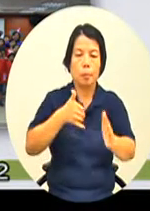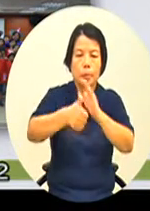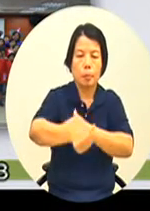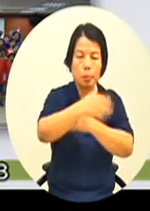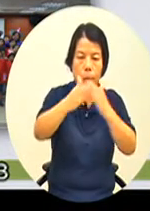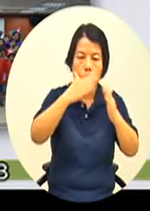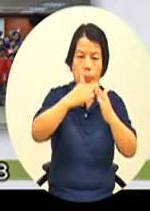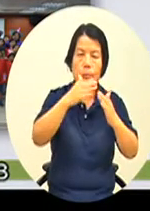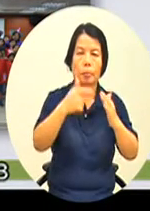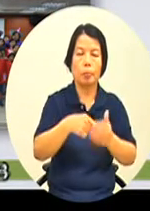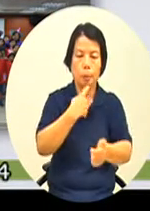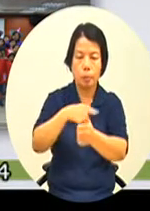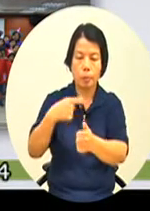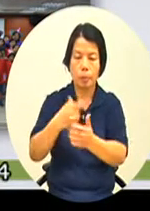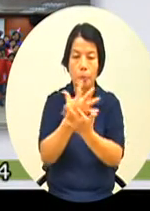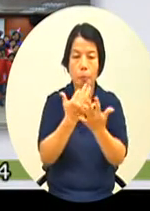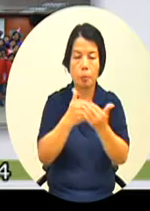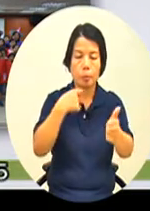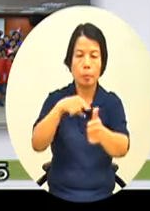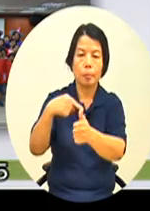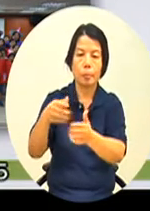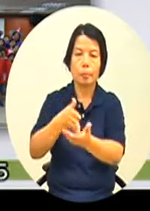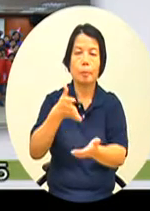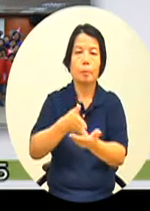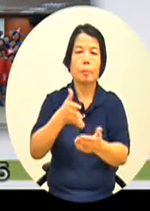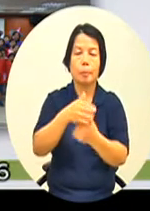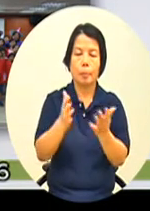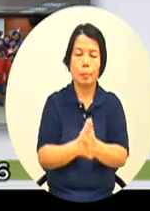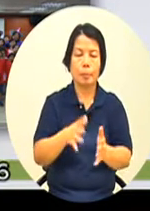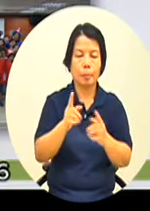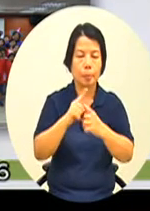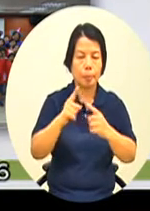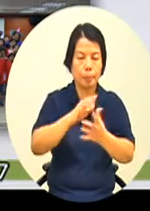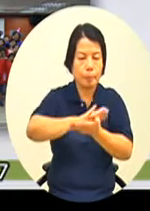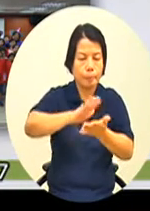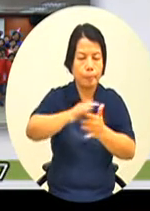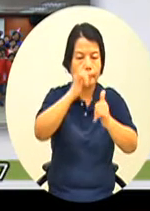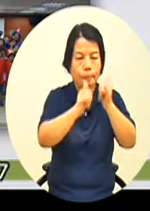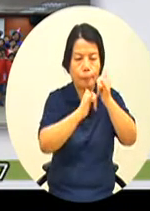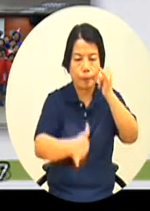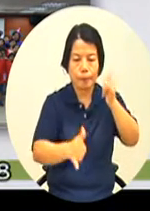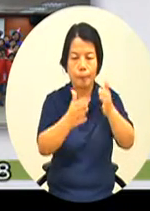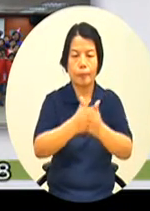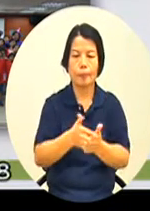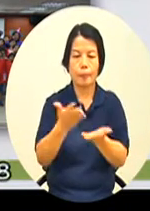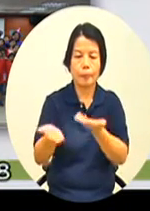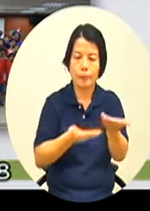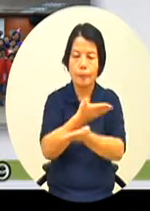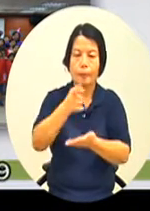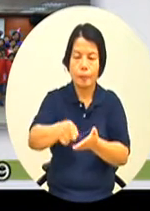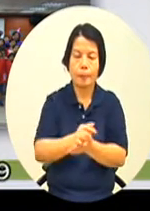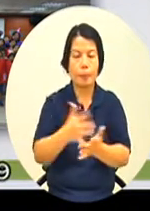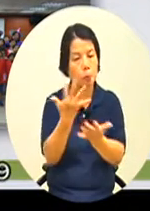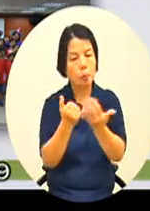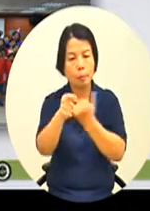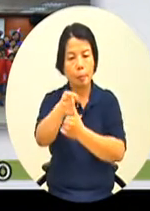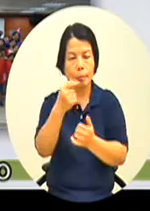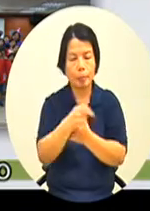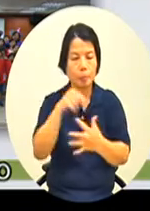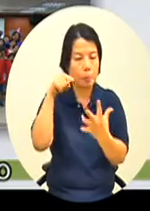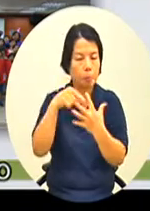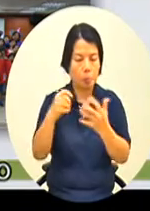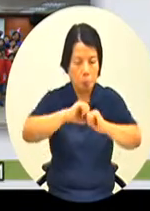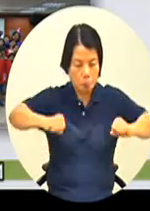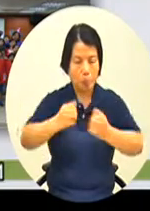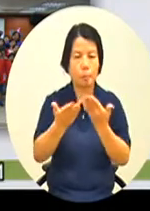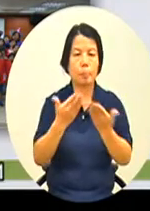来讲解相关的廉政故事，经过互动式的先导，让学生能够了解诚实信用的